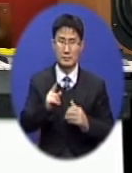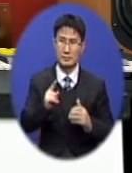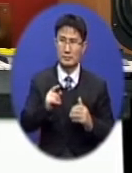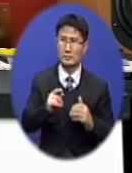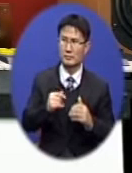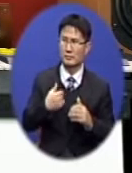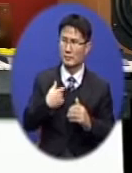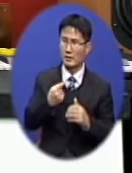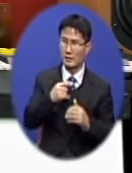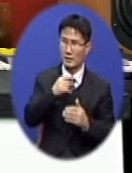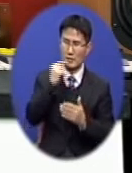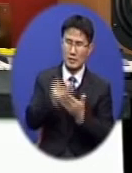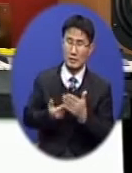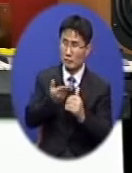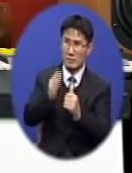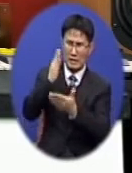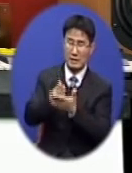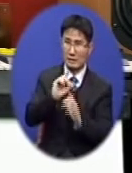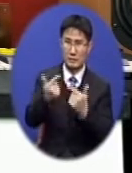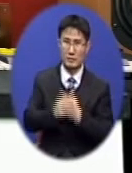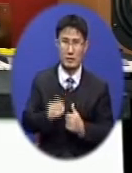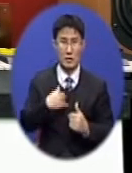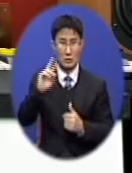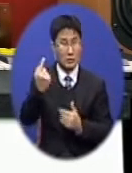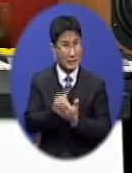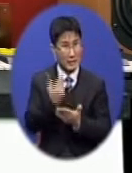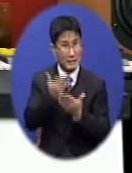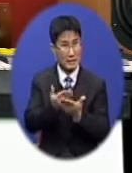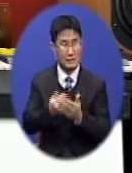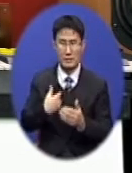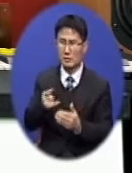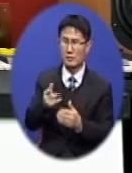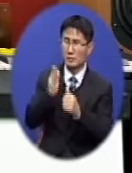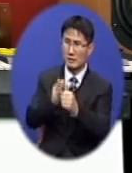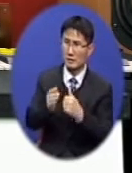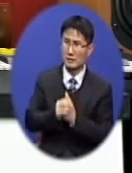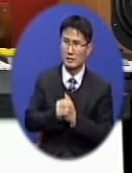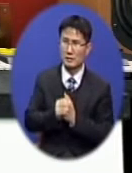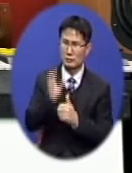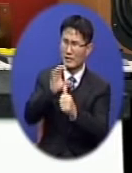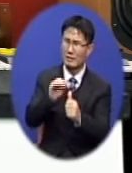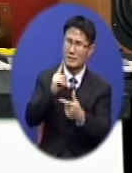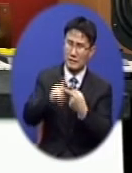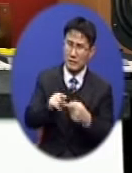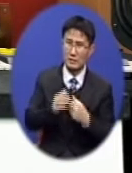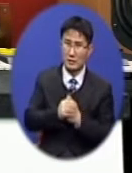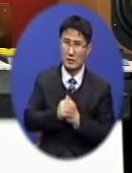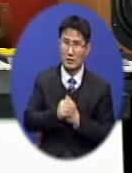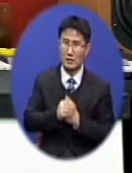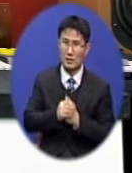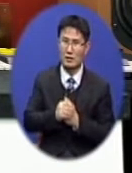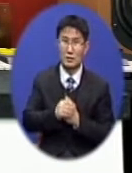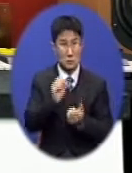아, 피해를 입히지 말라는 이야기보다는 네, 돌아와 달라. 그 내가 구박을 했던 것을 네. 예, 용서해달라, 용서해.